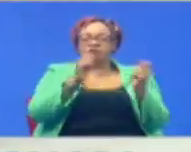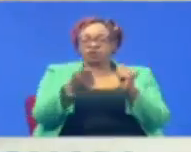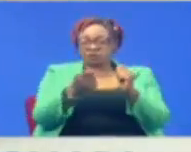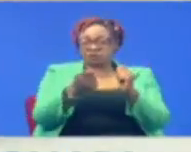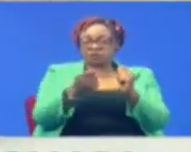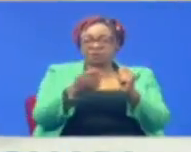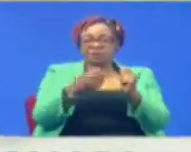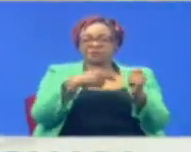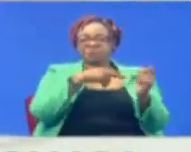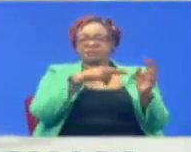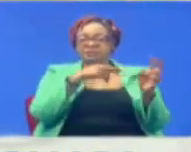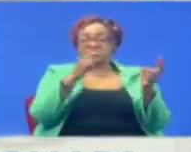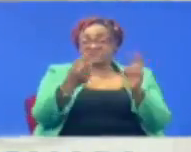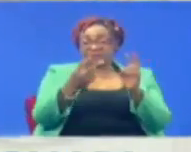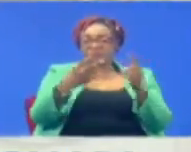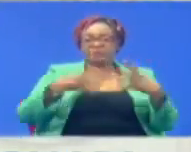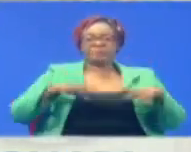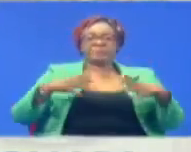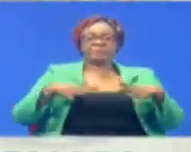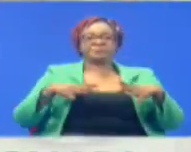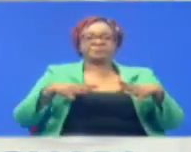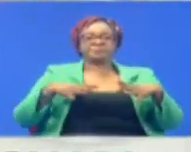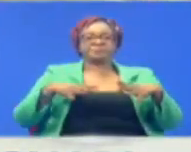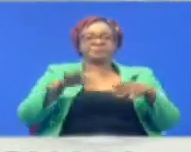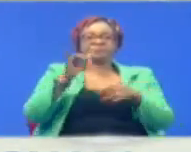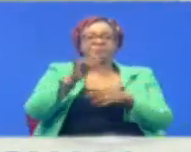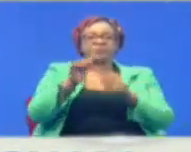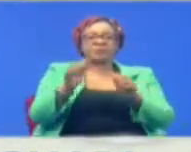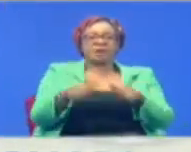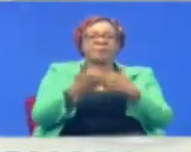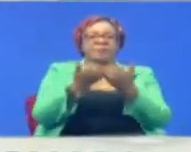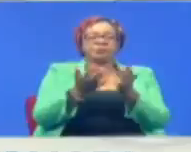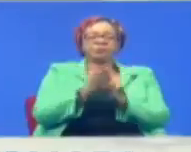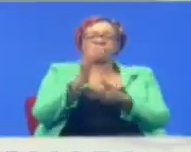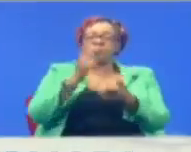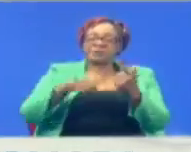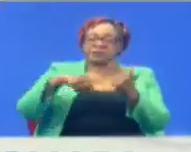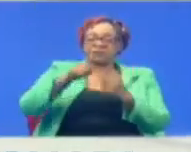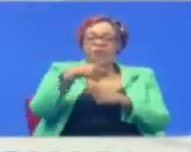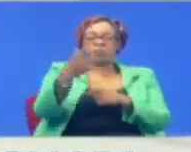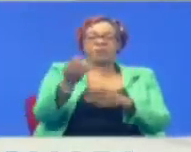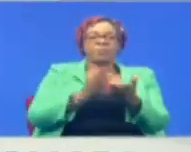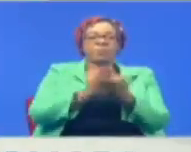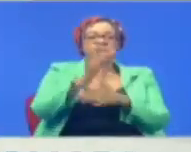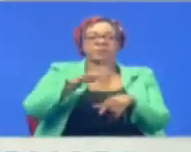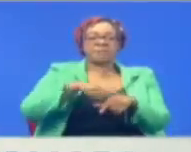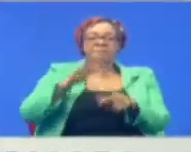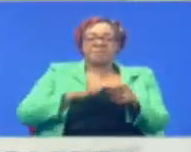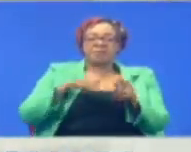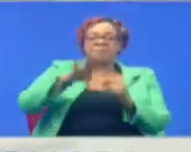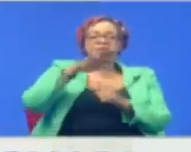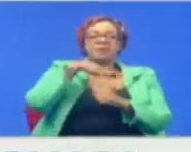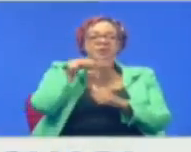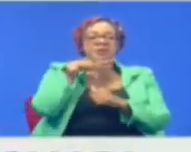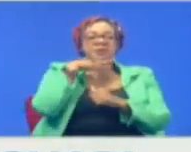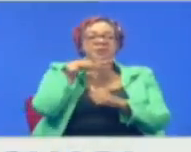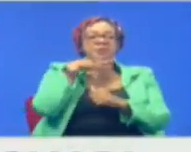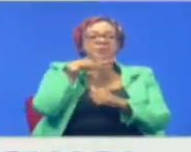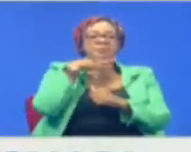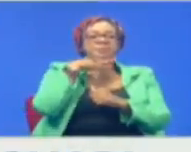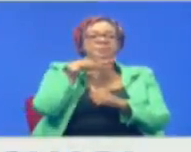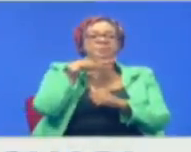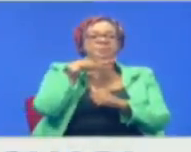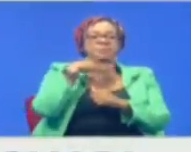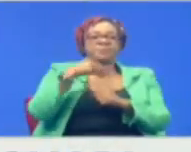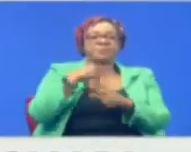wafu. Taswira hiyo ilitokana na mengi aliyopitia alipofiwa na mamake mzazi. I did